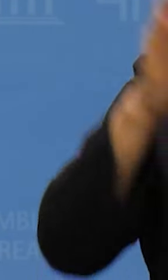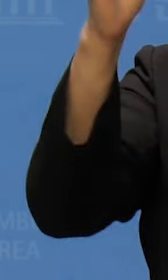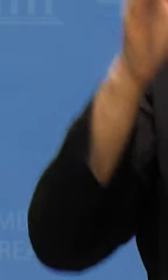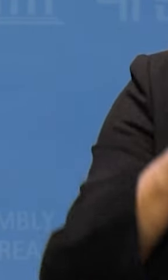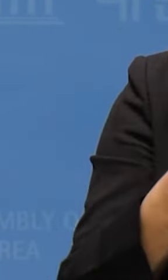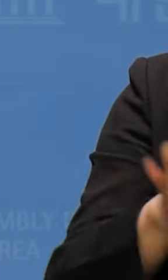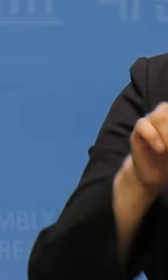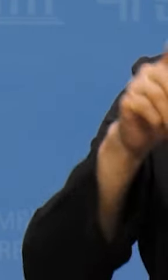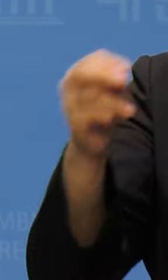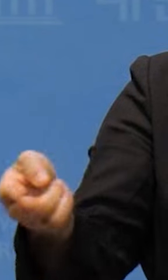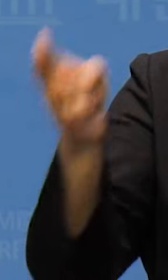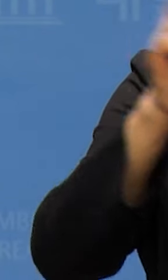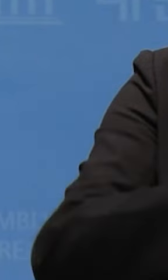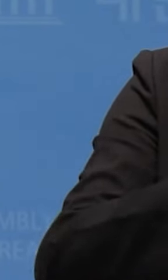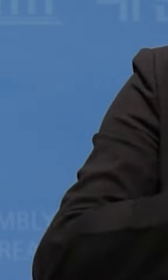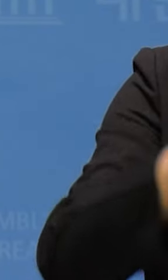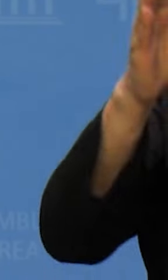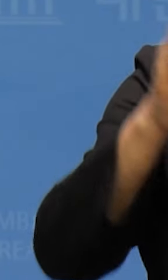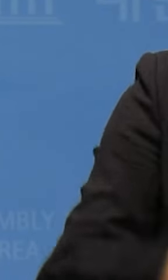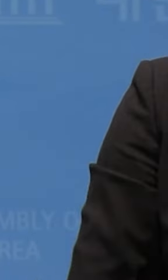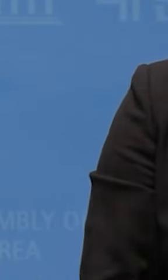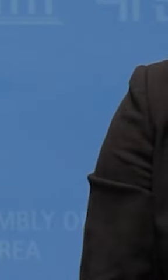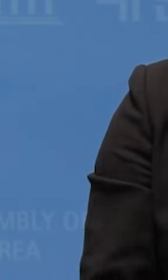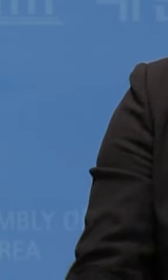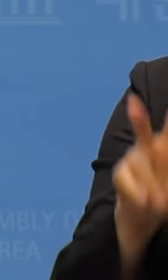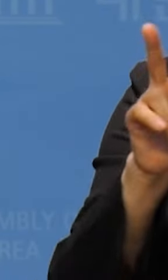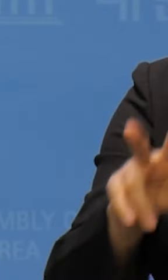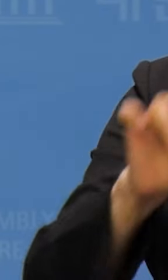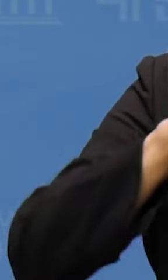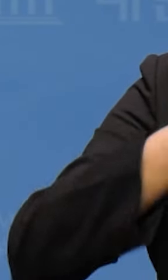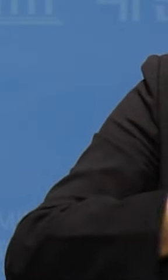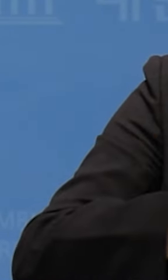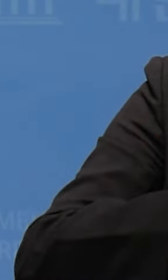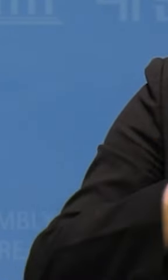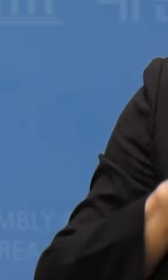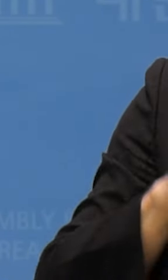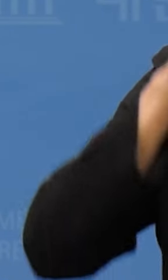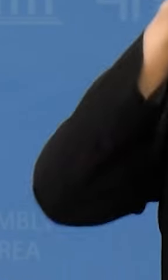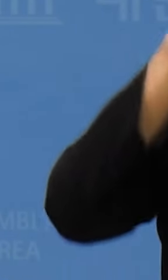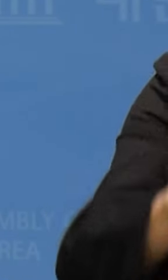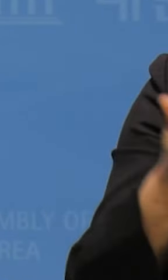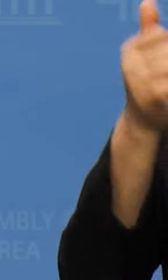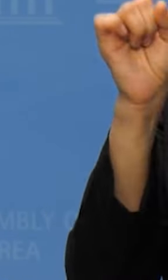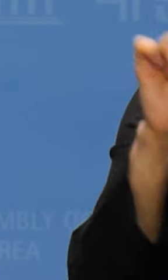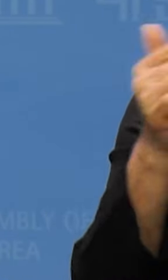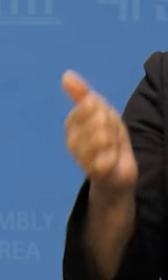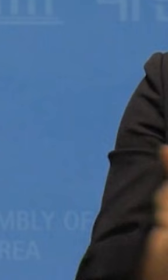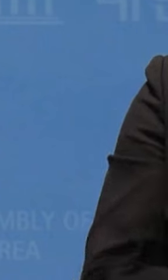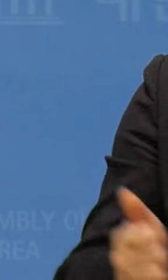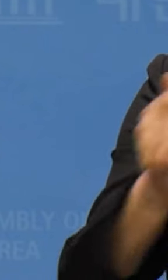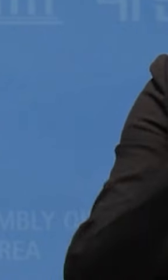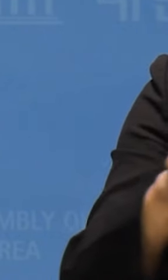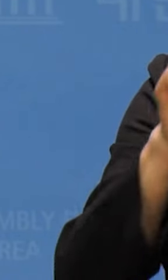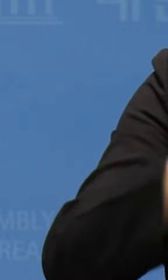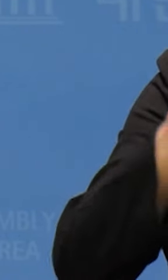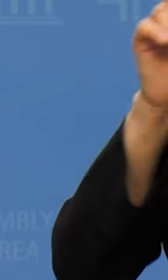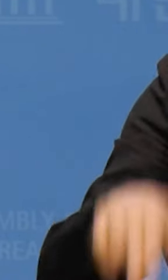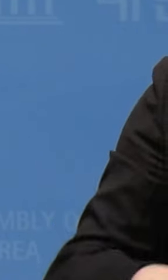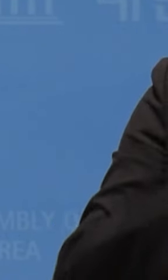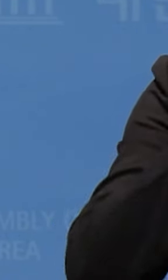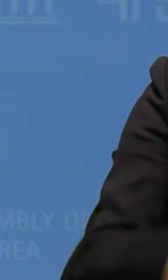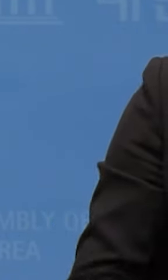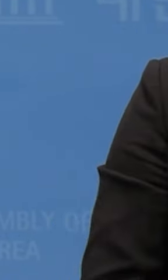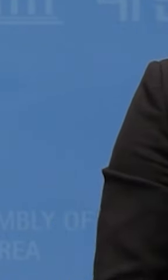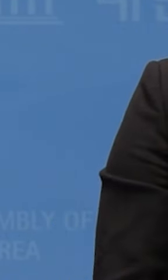김기현 대표를 앉혔다 밀어내더니 이제는 본인이 낙하산 투입한 한동훈 위원장마저 퇴출하려